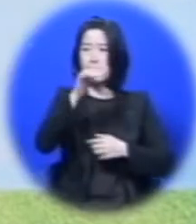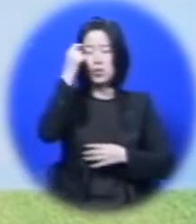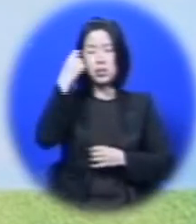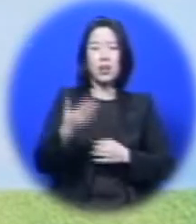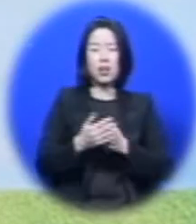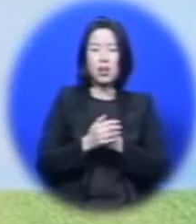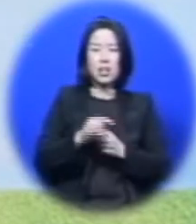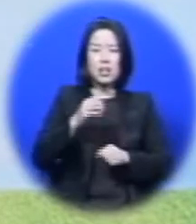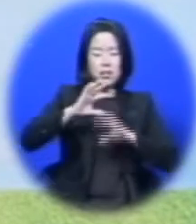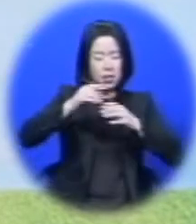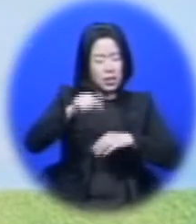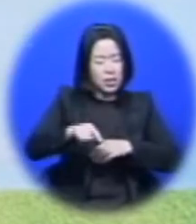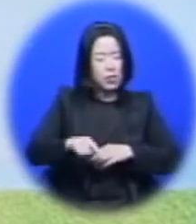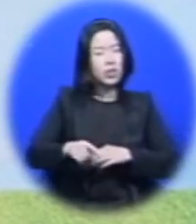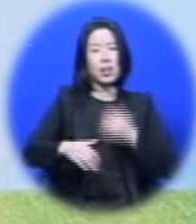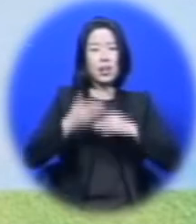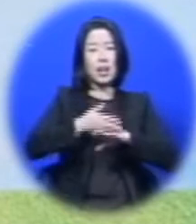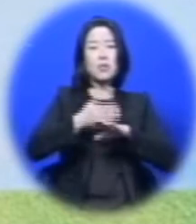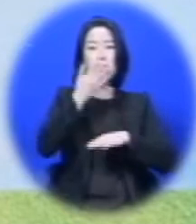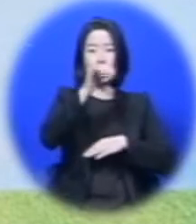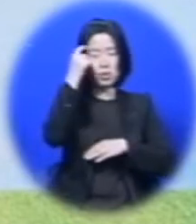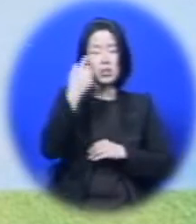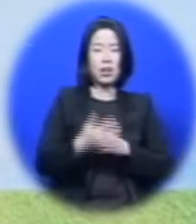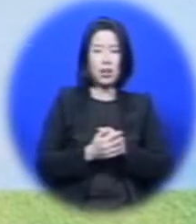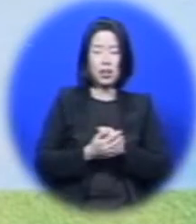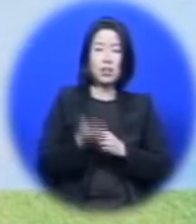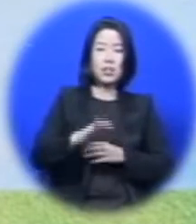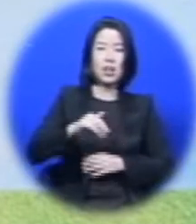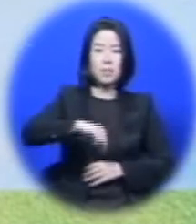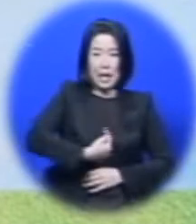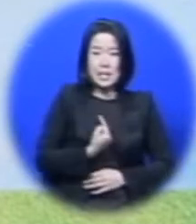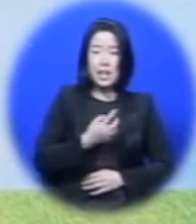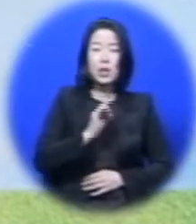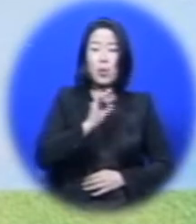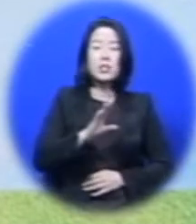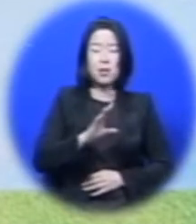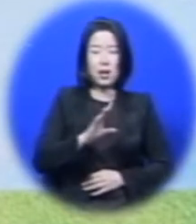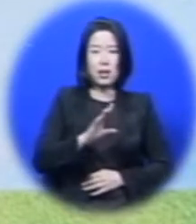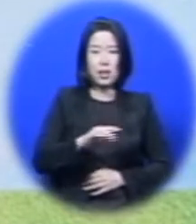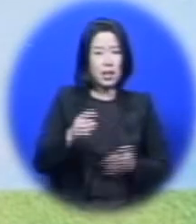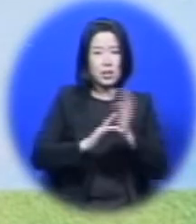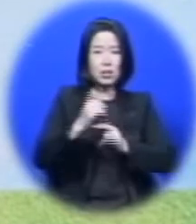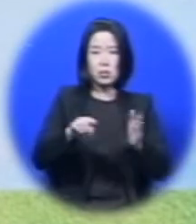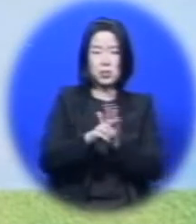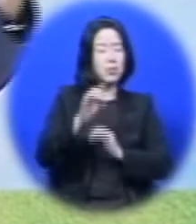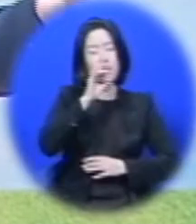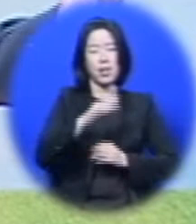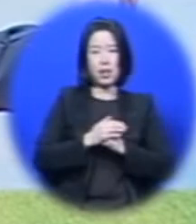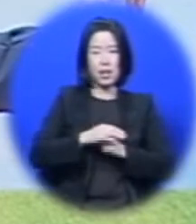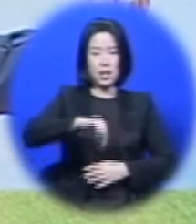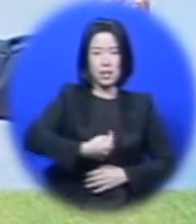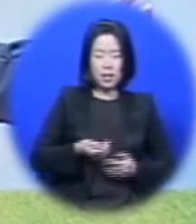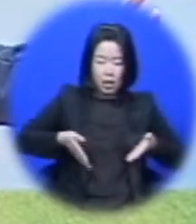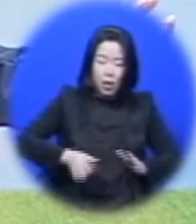이렇게 감사할 수가 있는. 그런데 이 조셉이 자기만 이렇게 예수를 믿어서는 안 되겠다는 생각이 들었습니다. 자기 고향